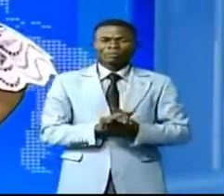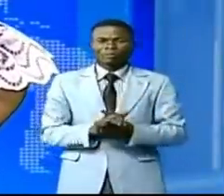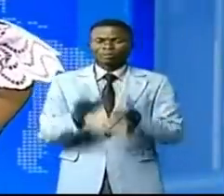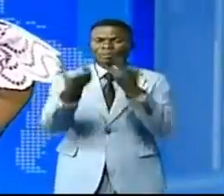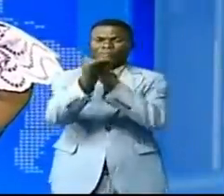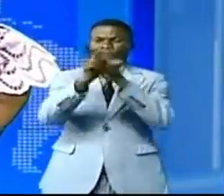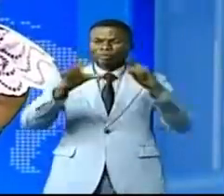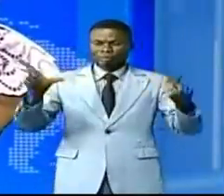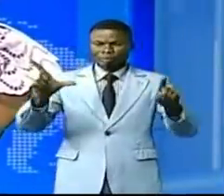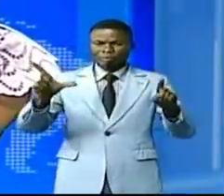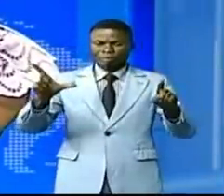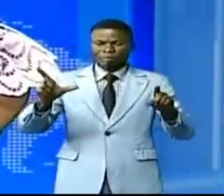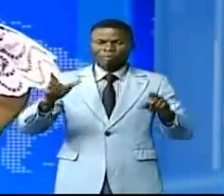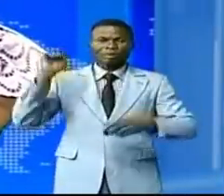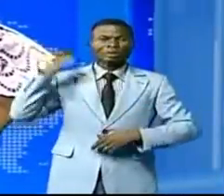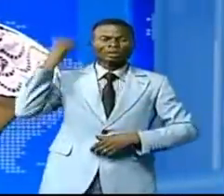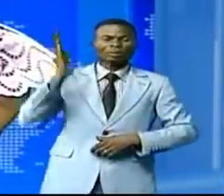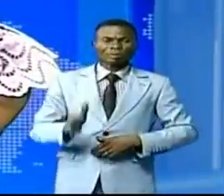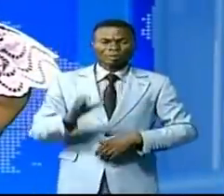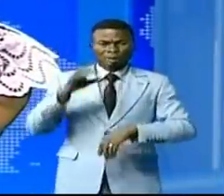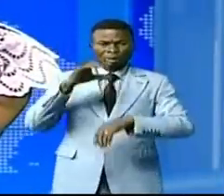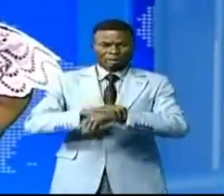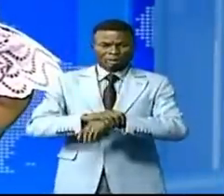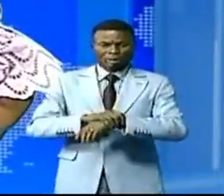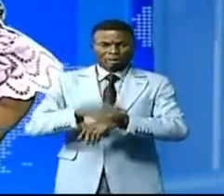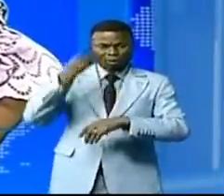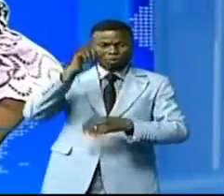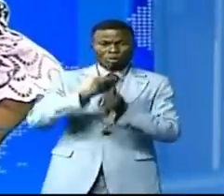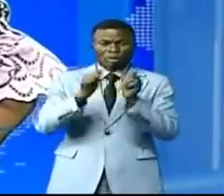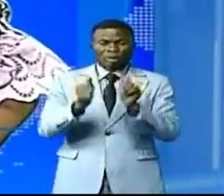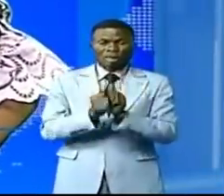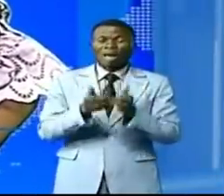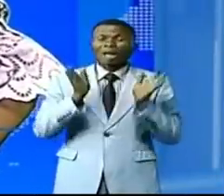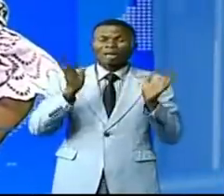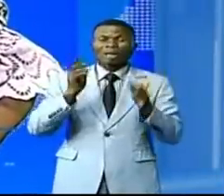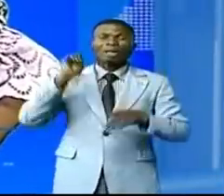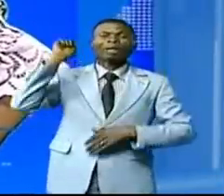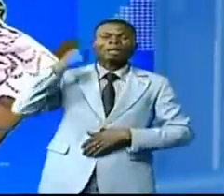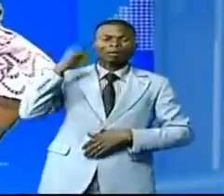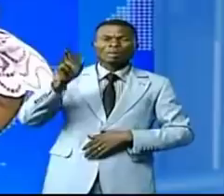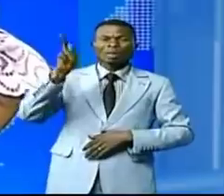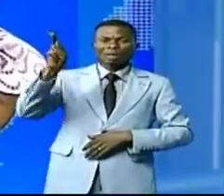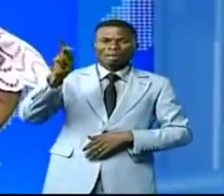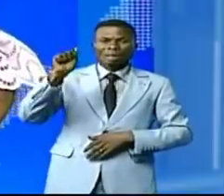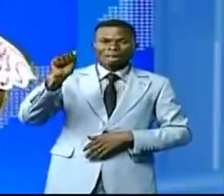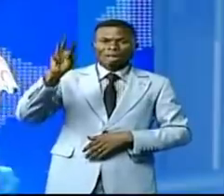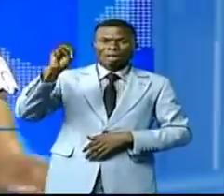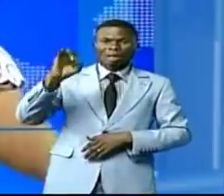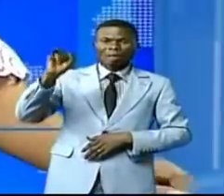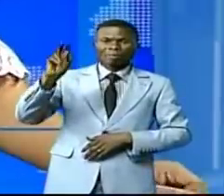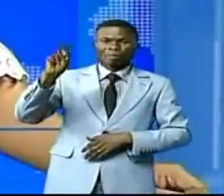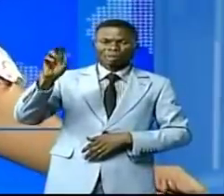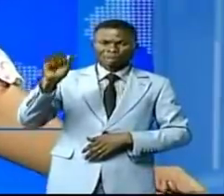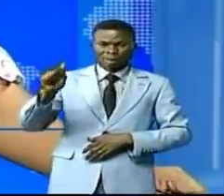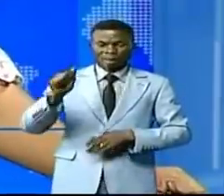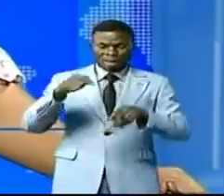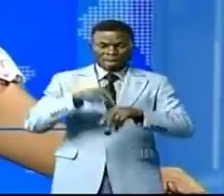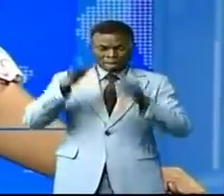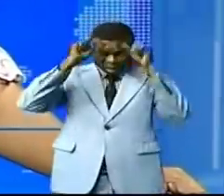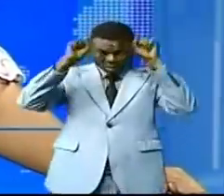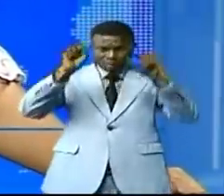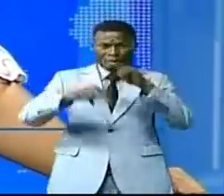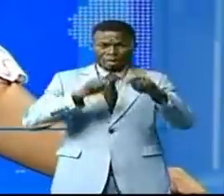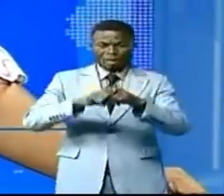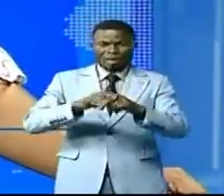Libération des quelques prisonniers détenus pour des faits bénins à la prison de Kamina. C'est l'œuvre du président national de la